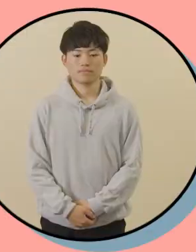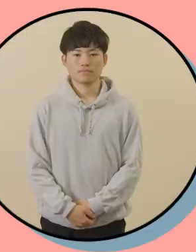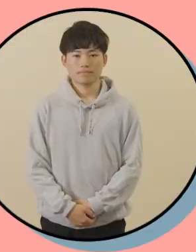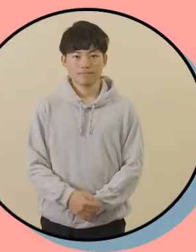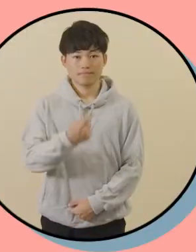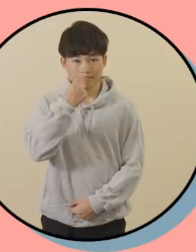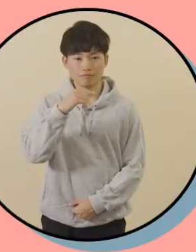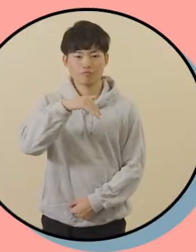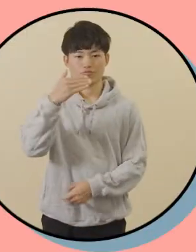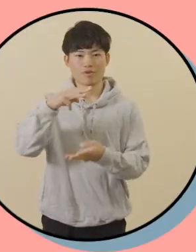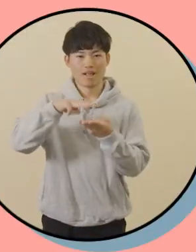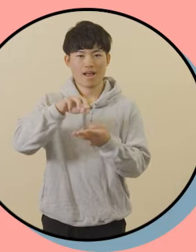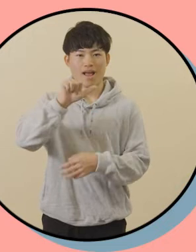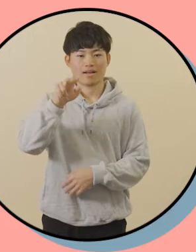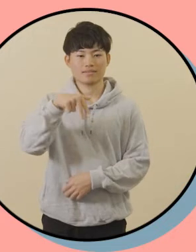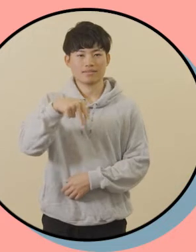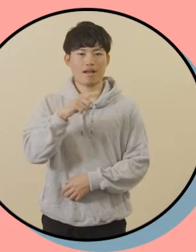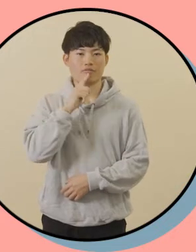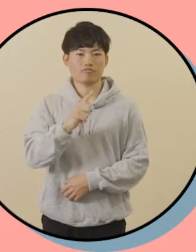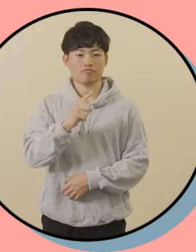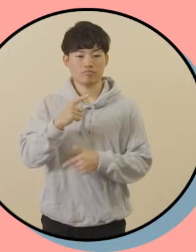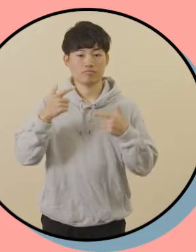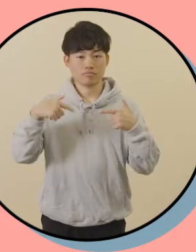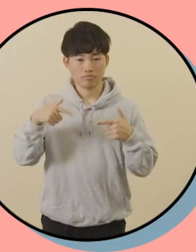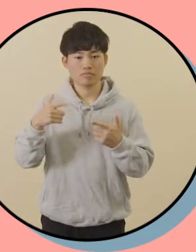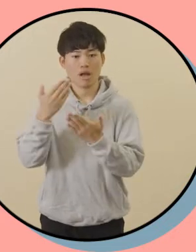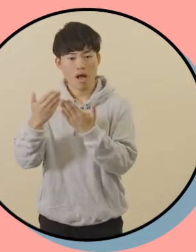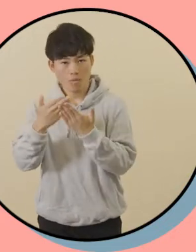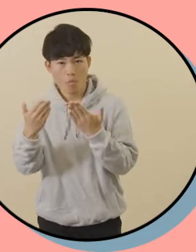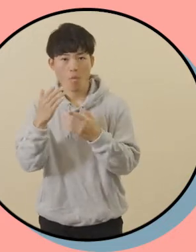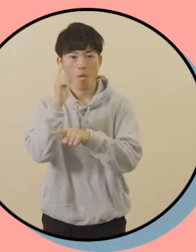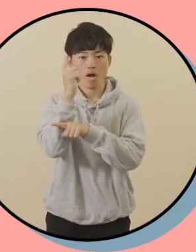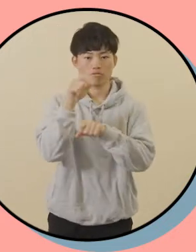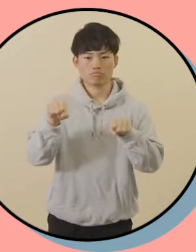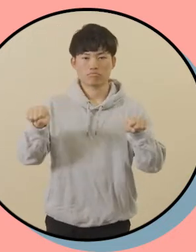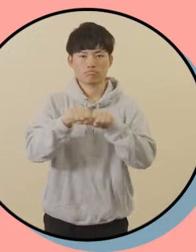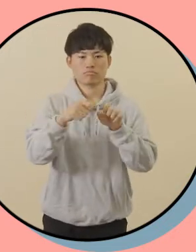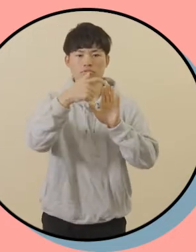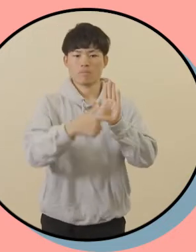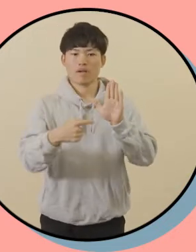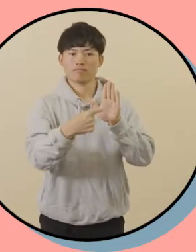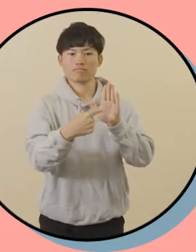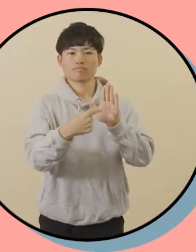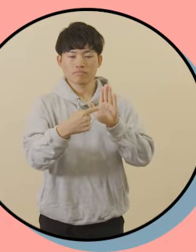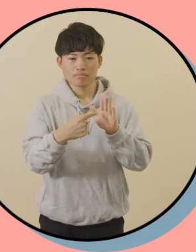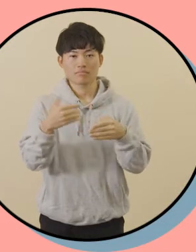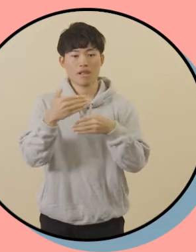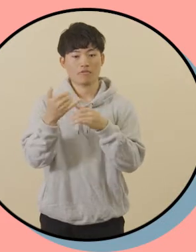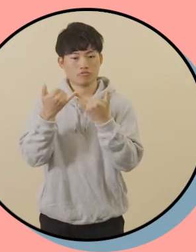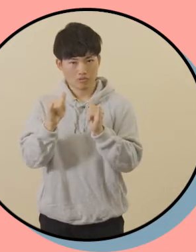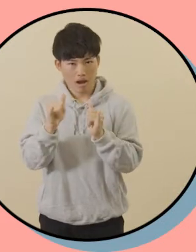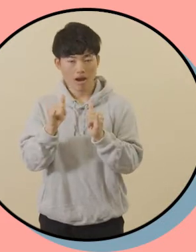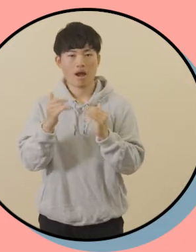塚田アリナと申します。普段はこうアートとサイエンスをつなぐということをテーマとして、編